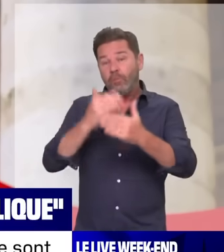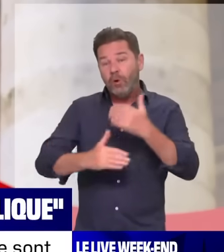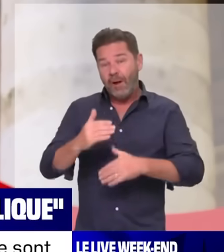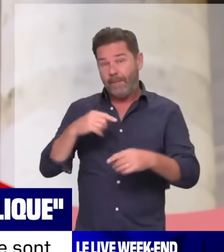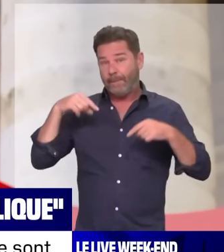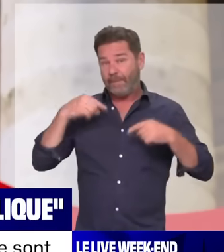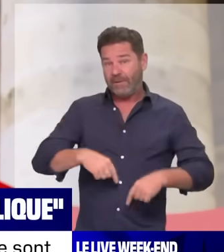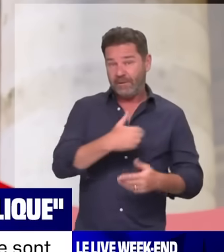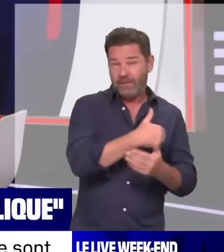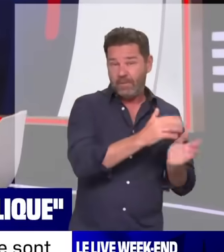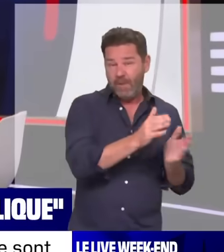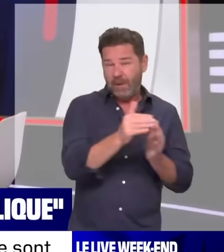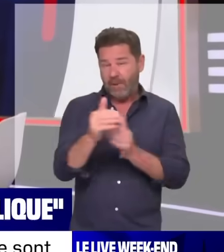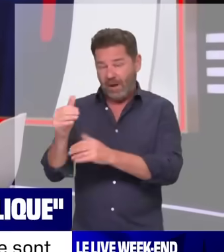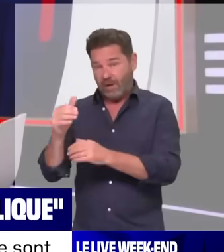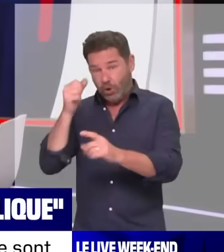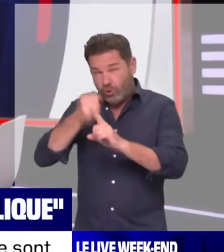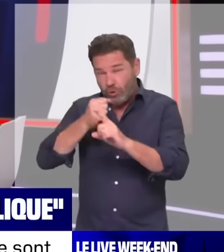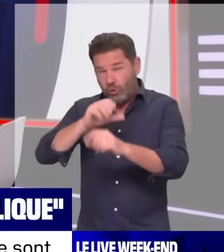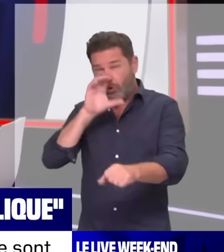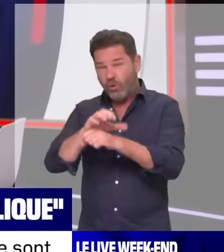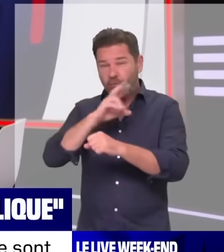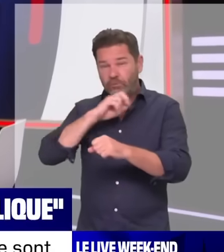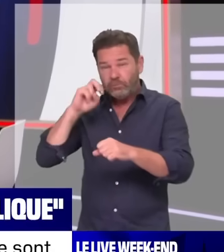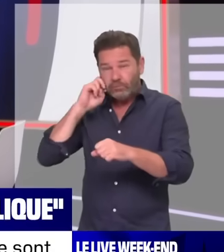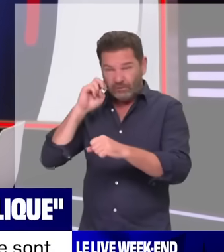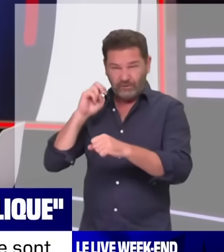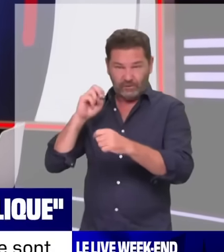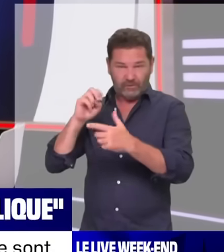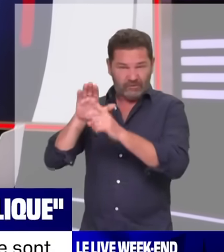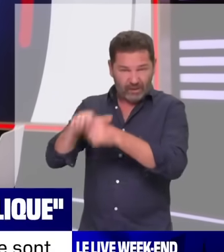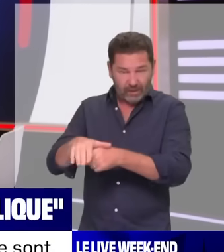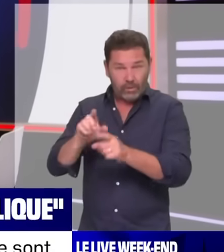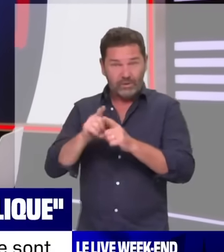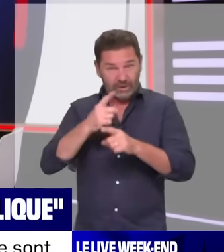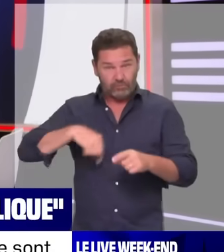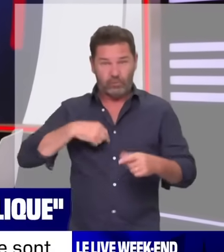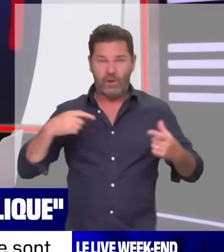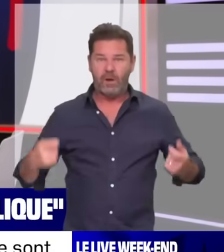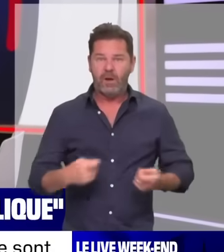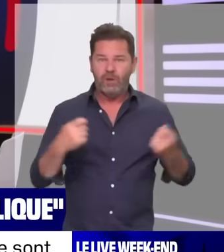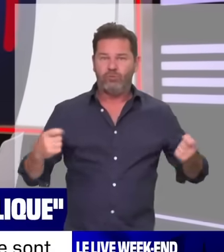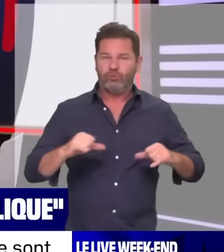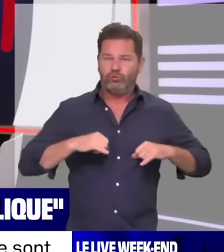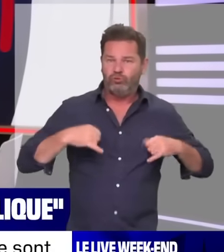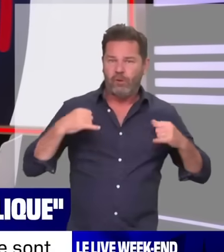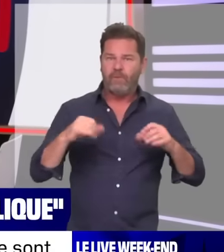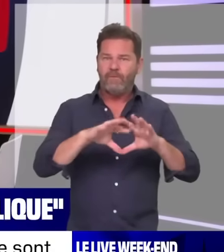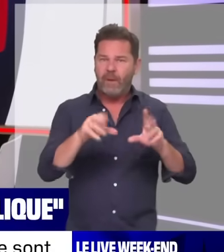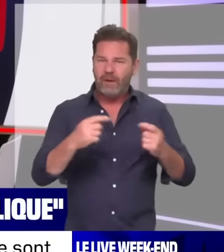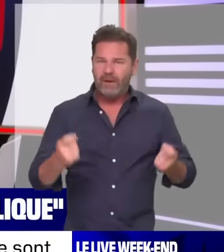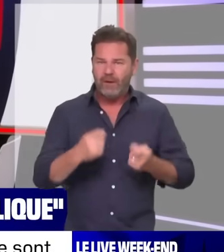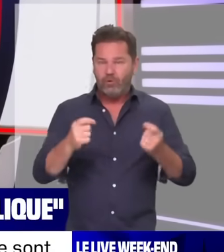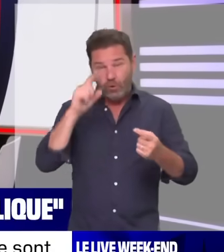l'antisémitisme mais aussi de mettre les moyens en terme de prévention pour éduquer nos jeunes pour éduquer nos familles pour faire en sorte que ce poison ne